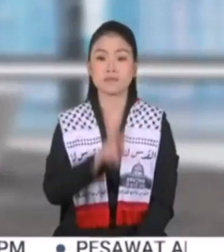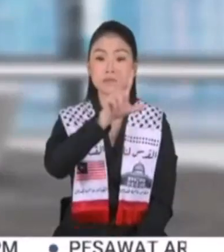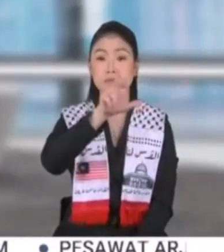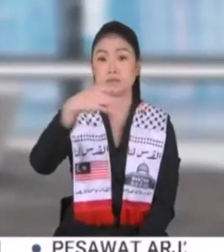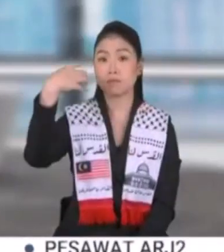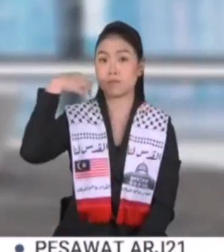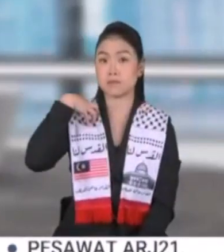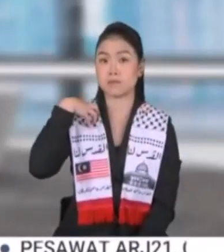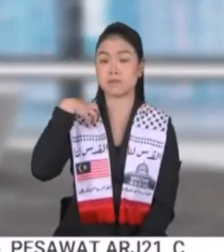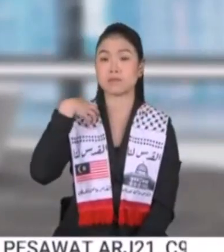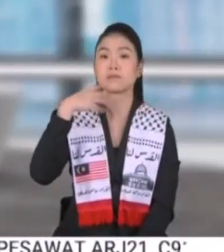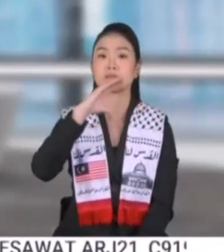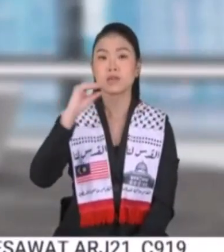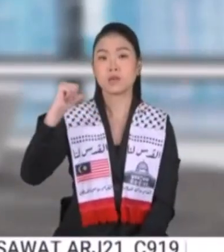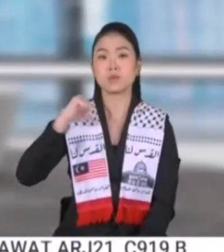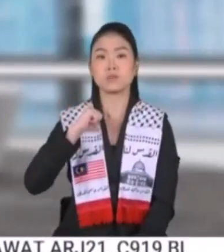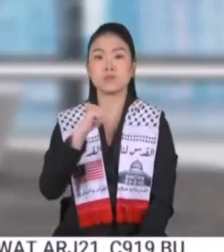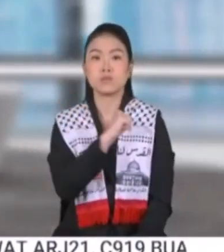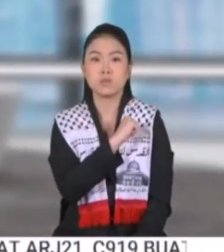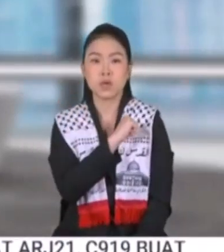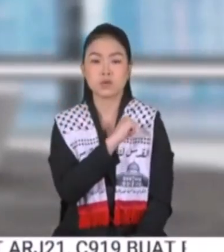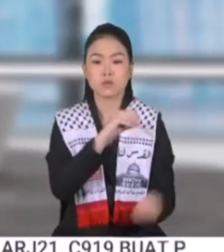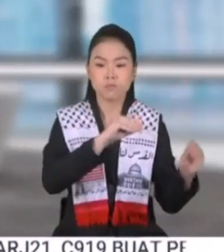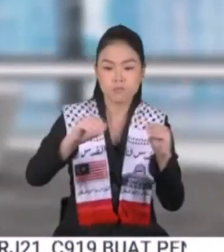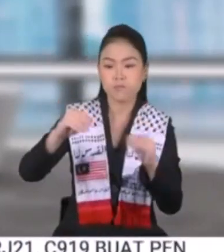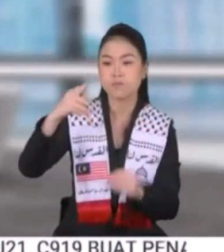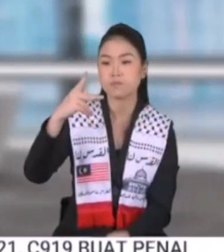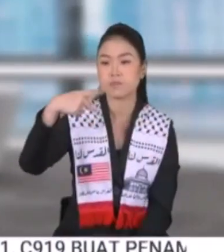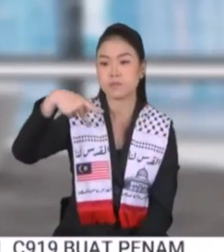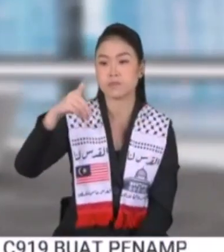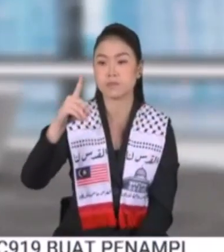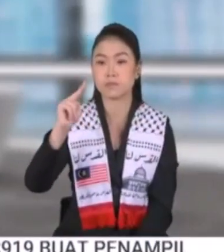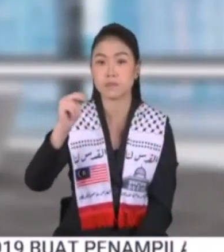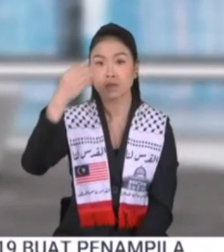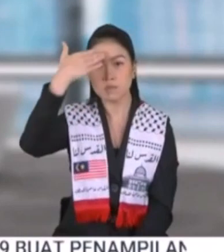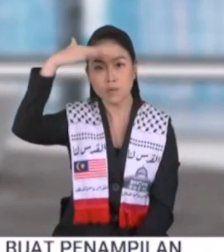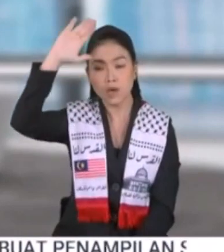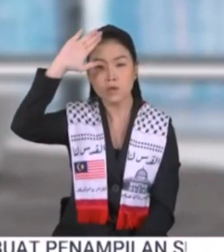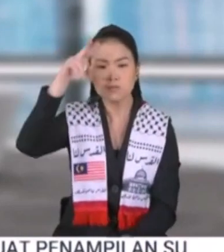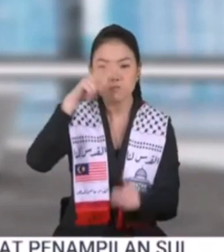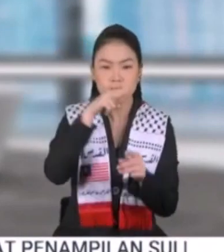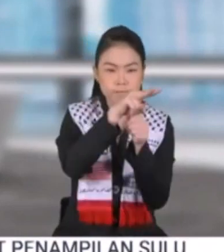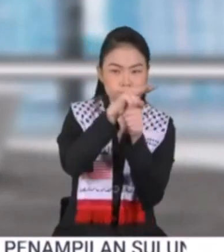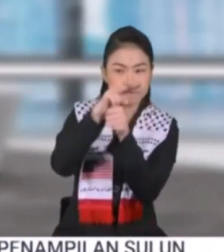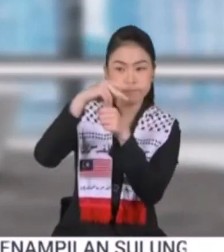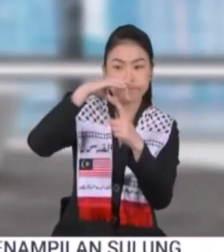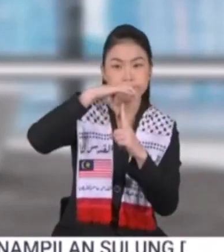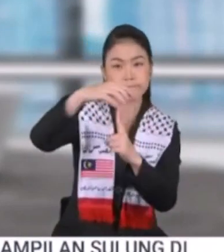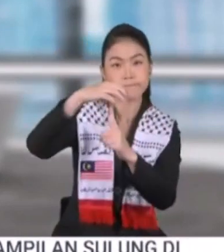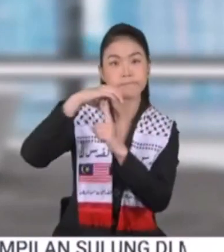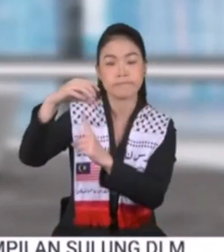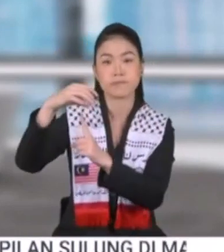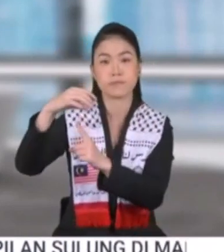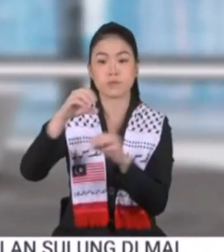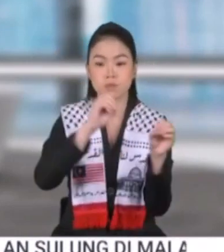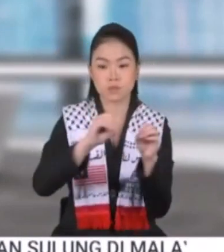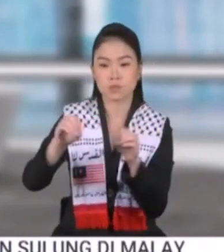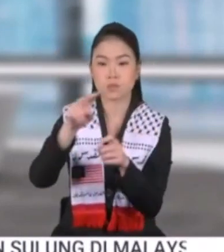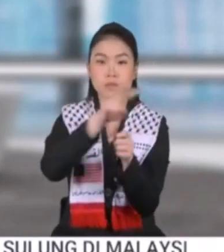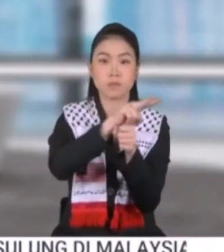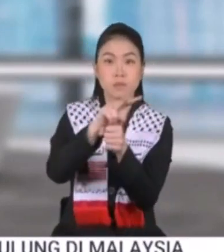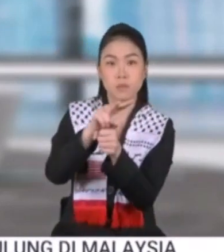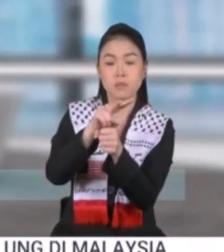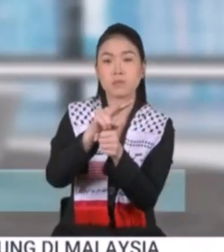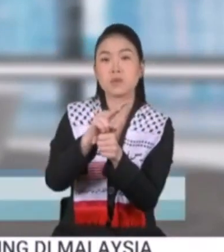33 pegawai dan anggota penguatkuasa digerakkan kpdn Perlis bagi memantau bazar Ramadan seluruh negeri itu Ops pantau